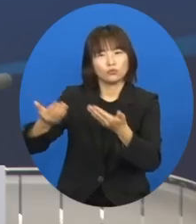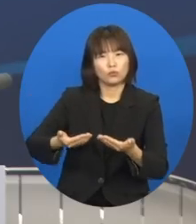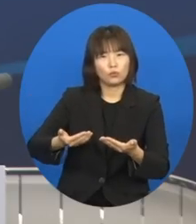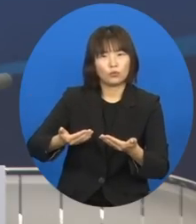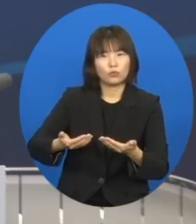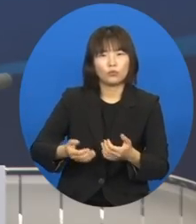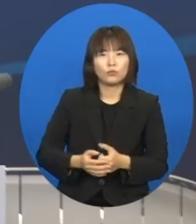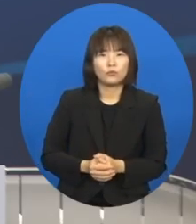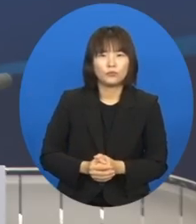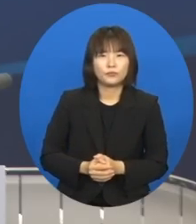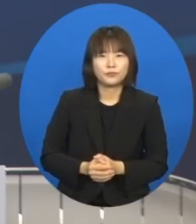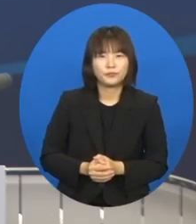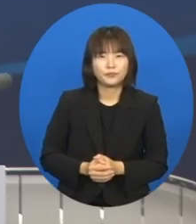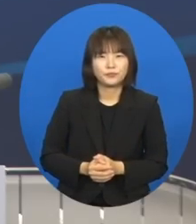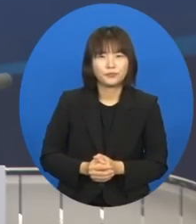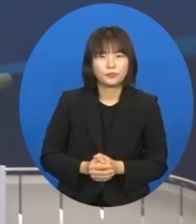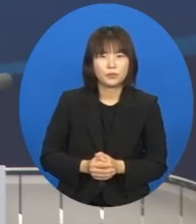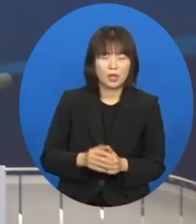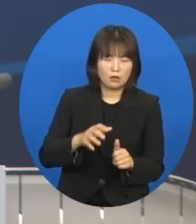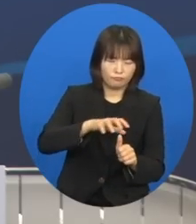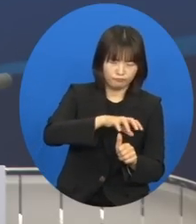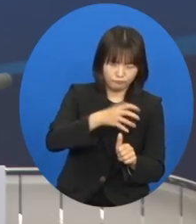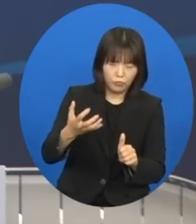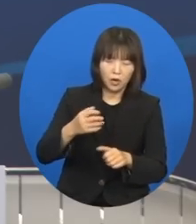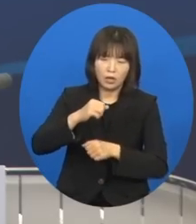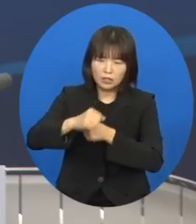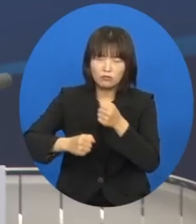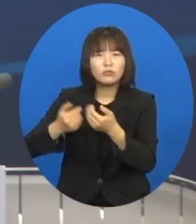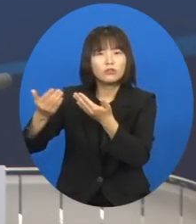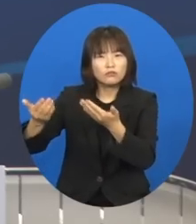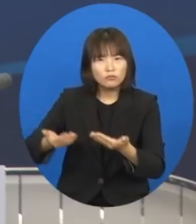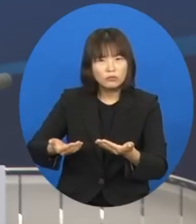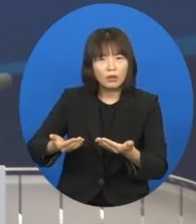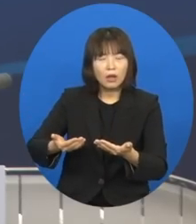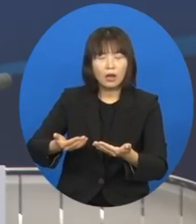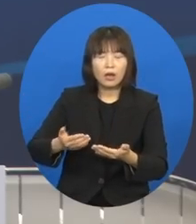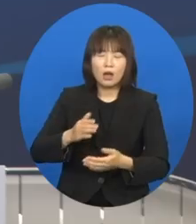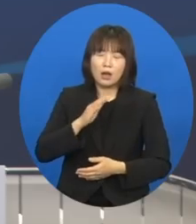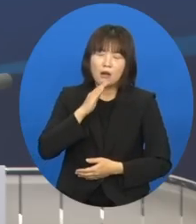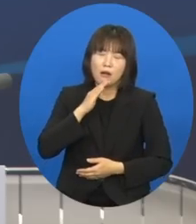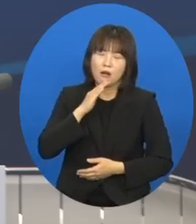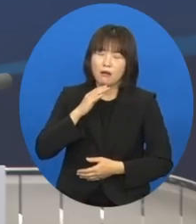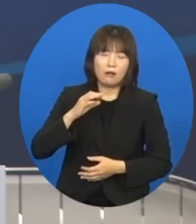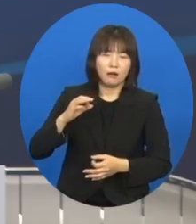멍에를 꺾는 것이 아니겠냐. 야, 풀어주고 꺾어주고 자유케 한다? 너무나 놀랍구나.